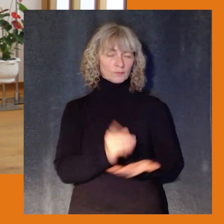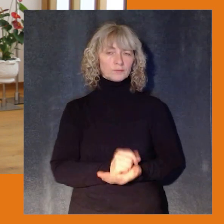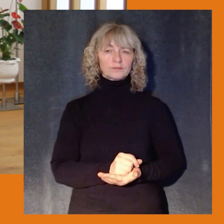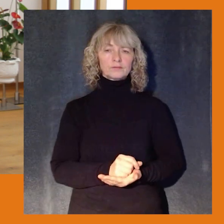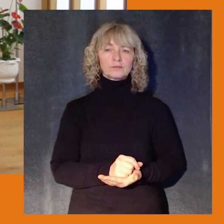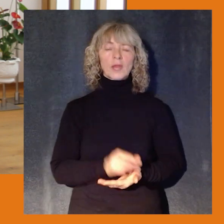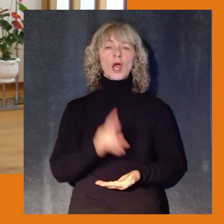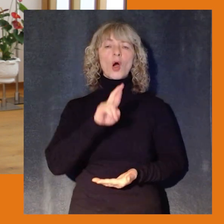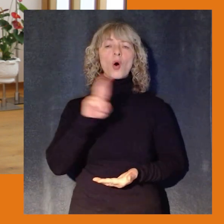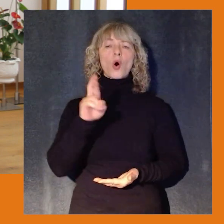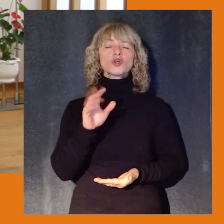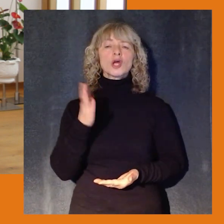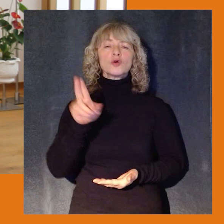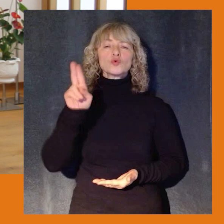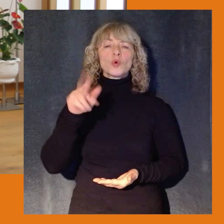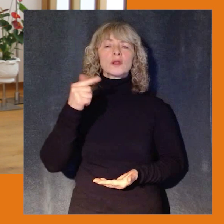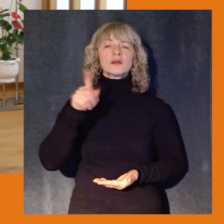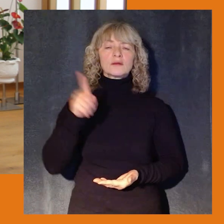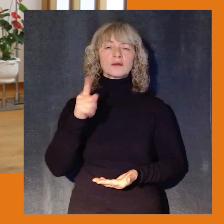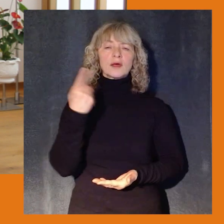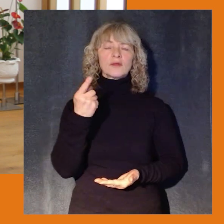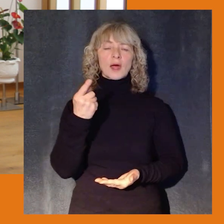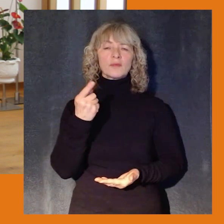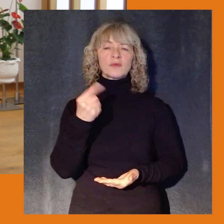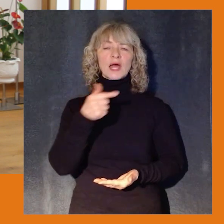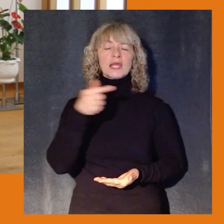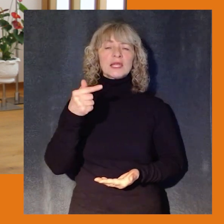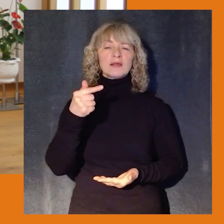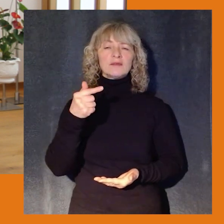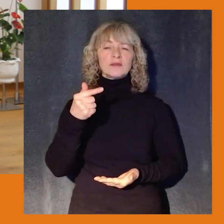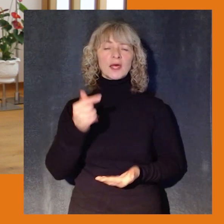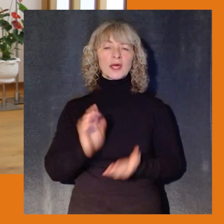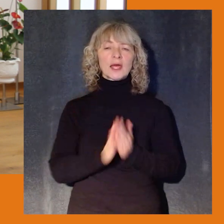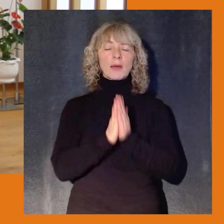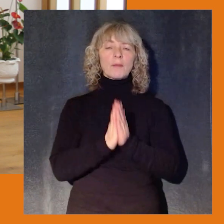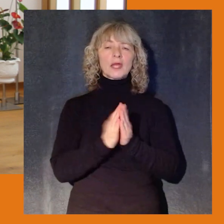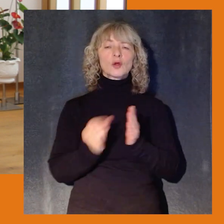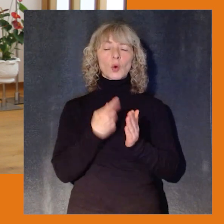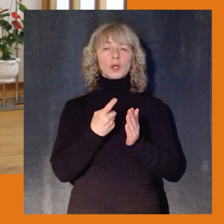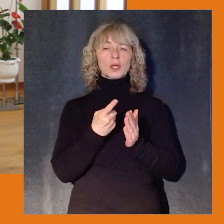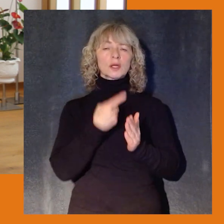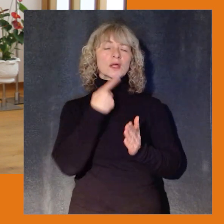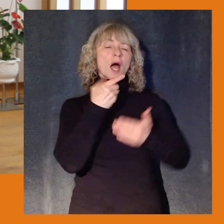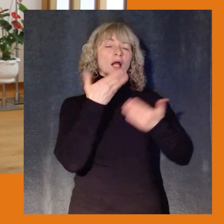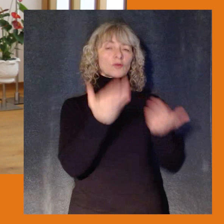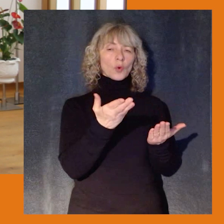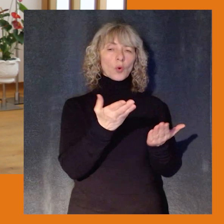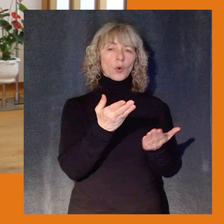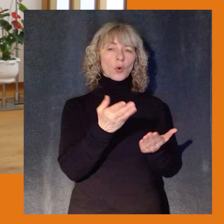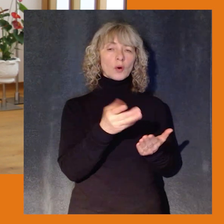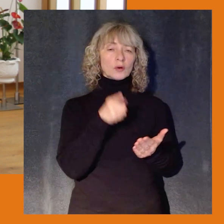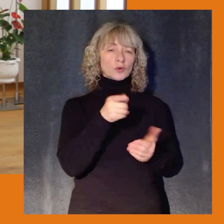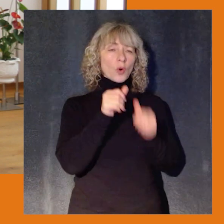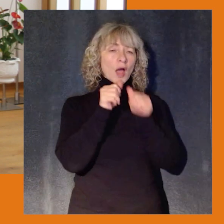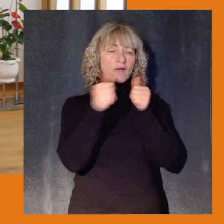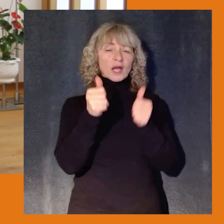Das ist unser Kompass. Daran richten wir uns aus. Roger Schütz, der Gründer